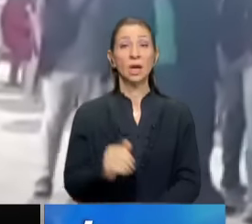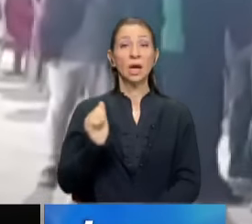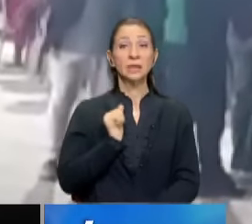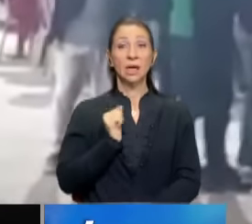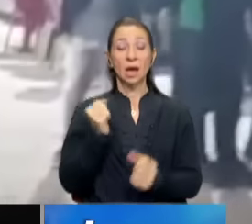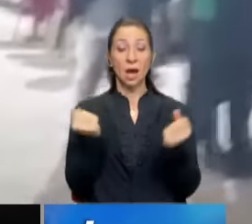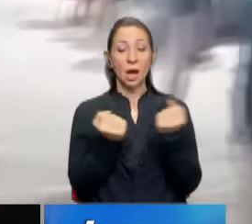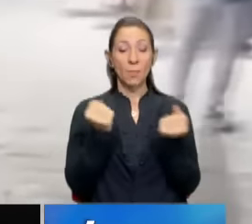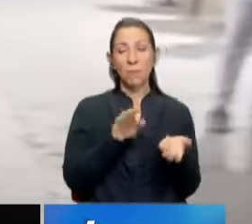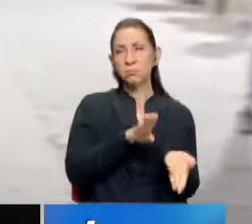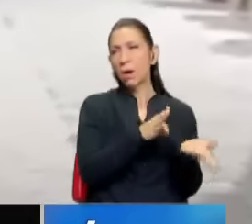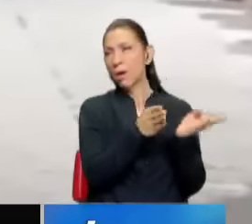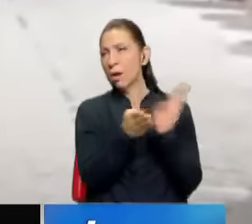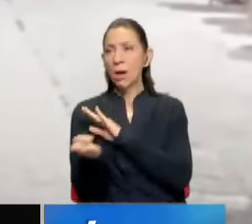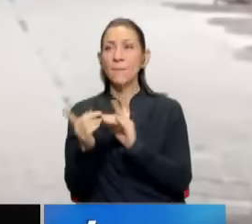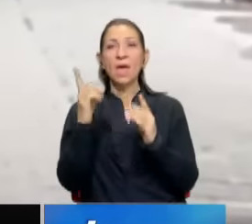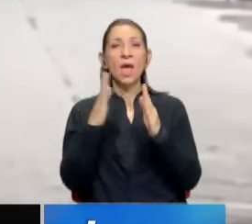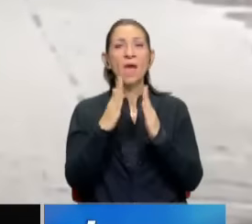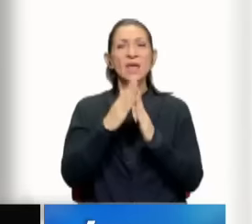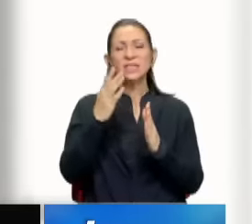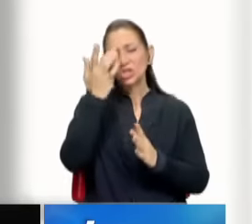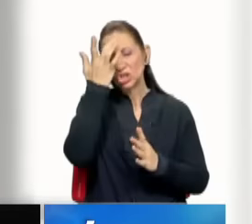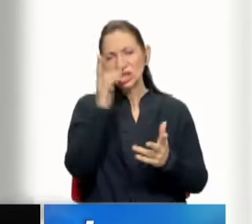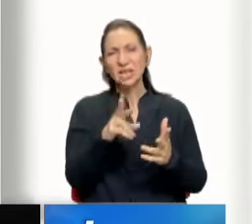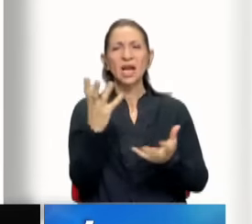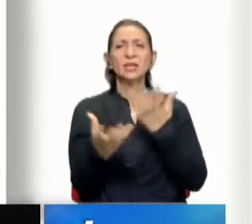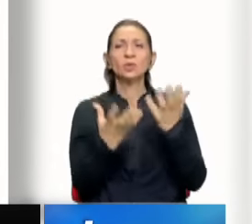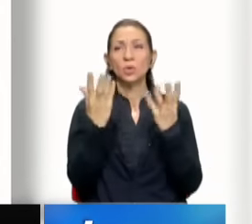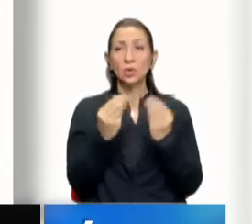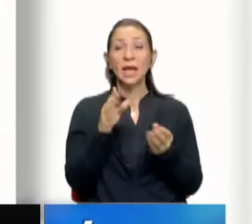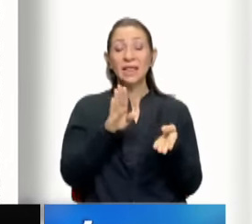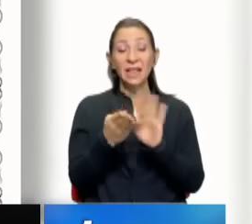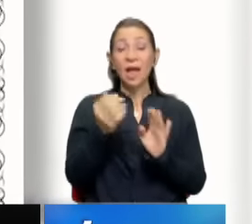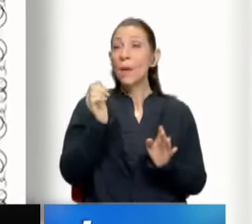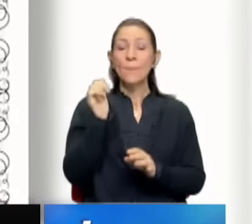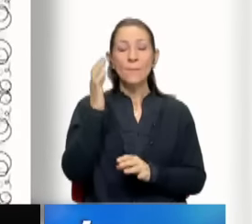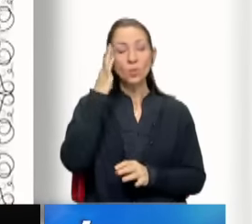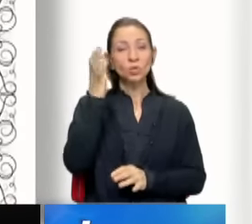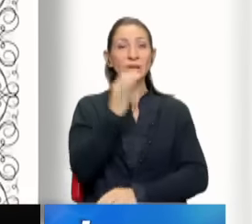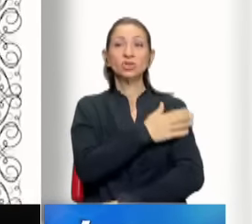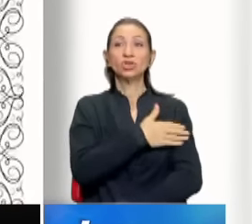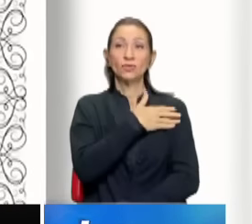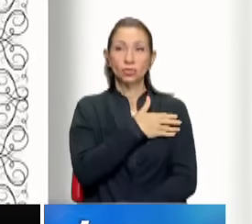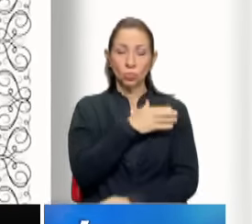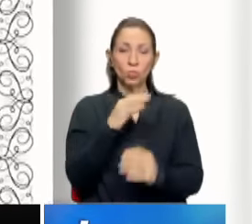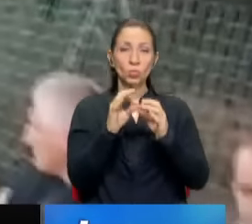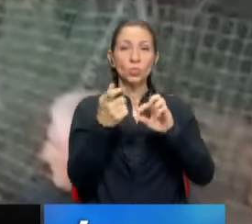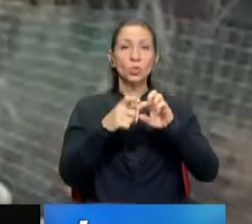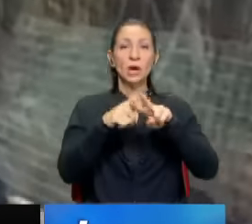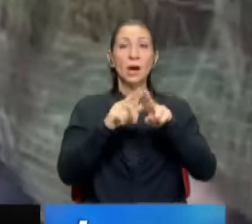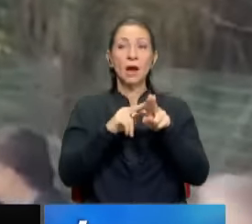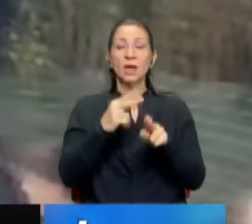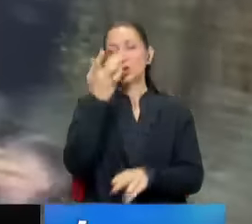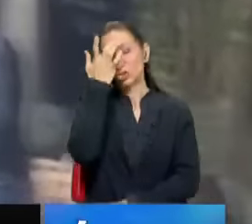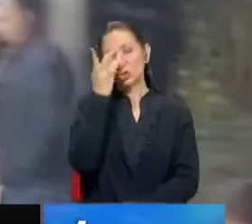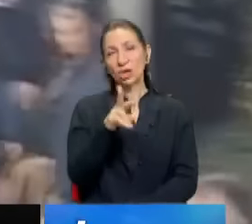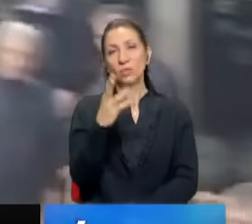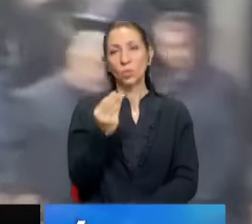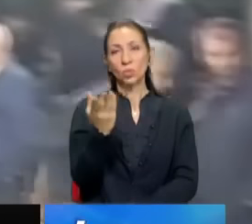Askeri araç devrildi, bir eve daha şehit ateşi düştü. Devrilen askeri araçta piyade uzman çavuş Burak Geniş şehit oldu.